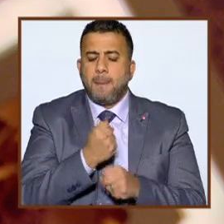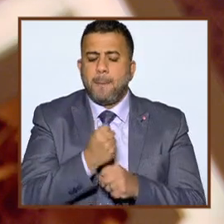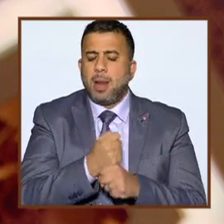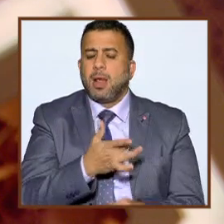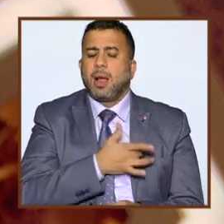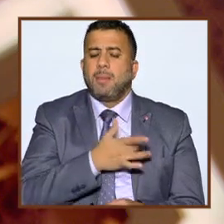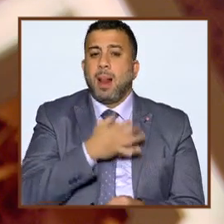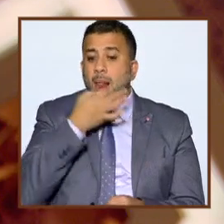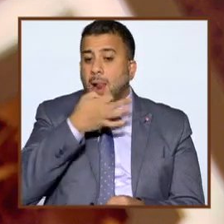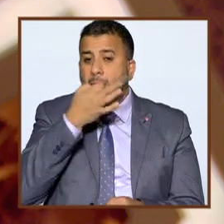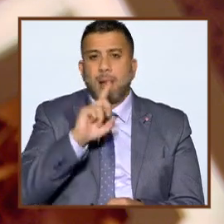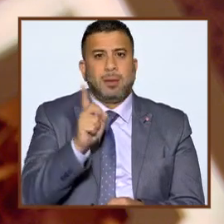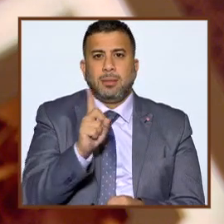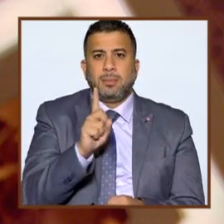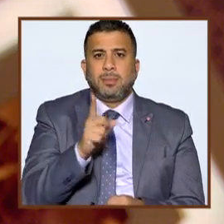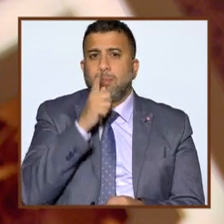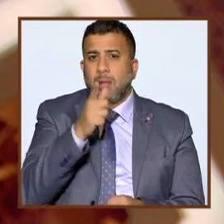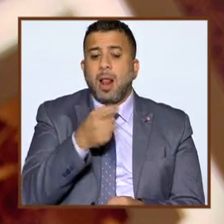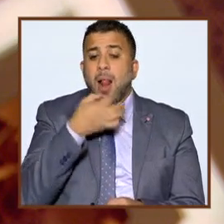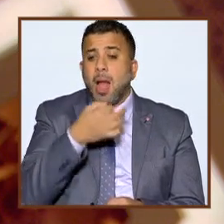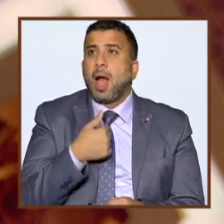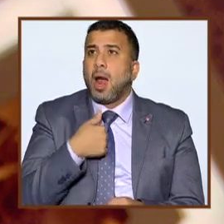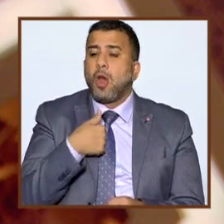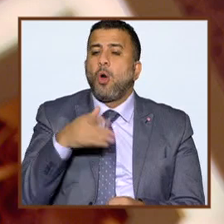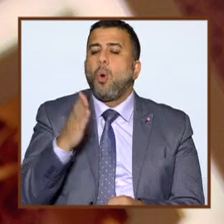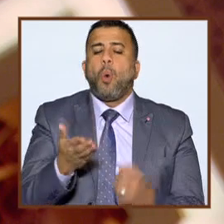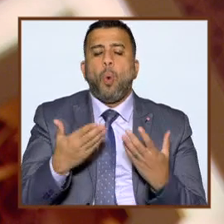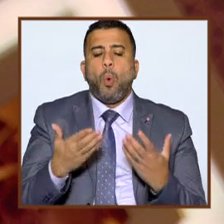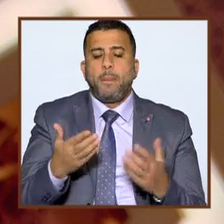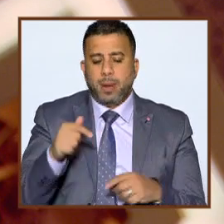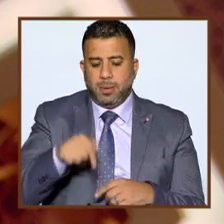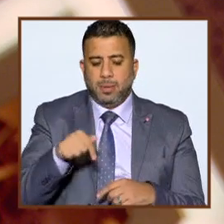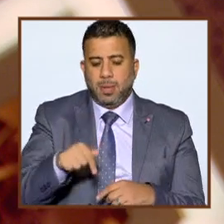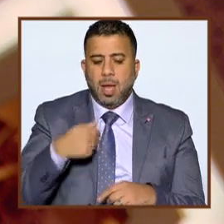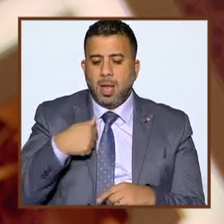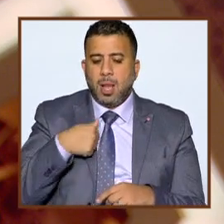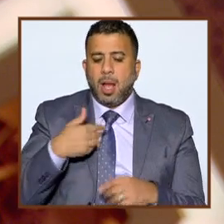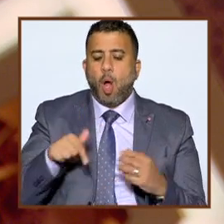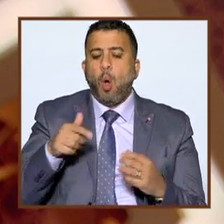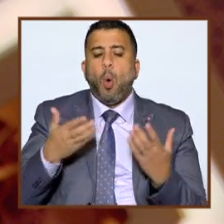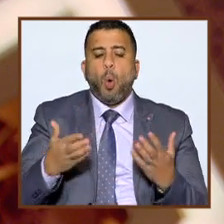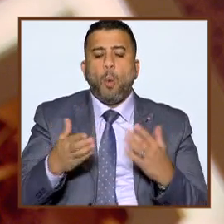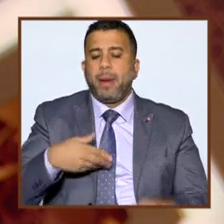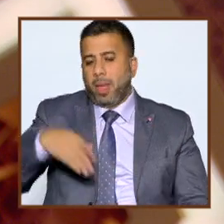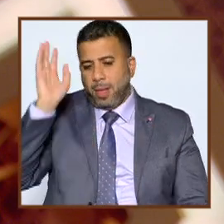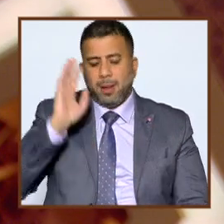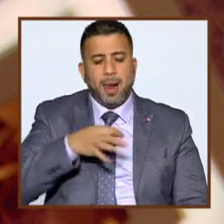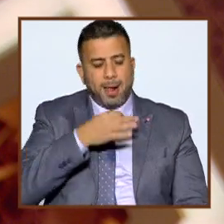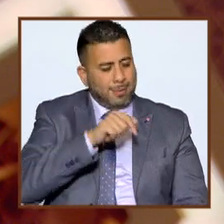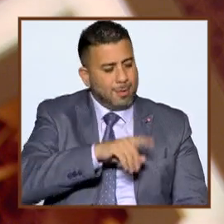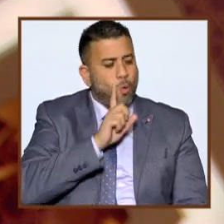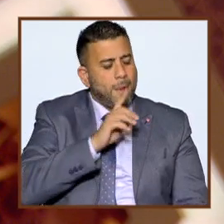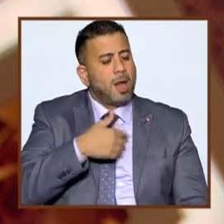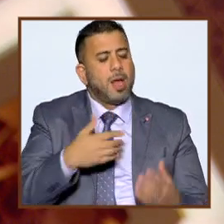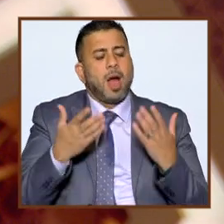وليست من أعمال اللسان، وأن التلفظ بها بدعة. فلو جاء رجل قال نويت أن أعتمر، قلنا له لا أخطأت. لماذا؟